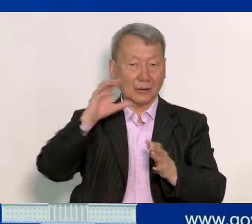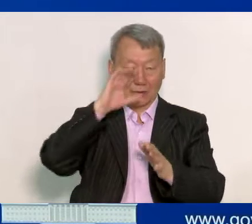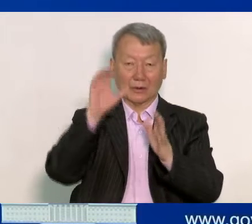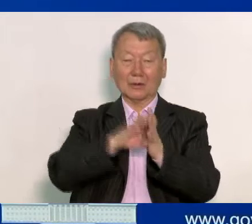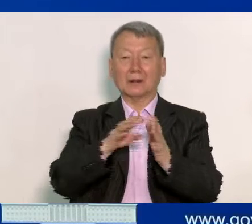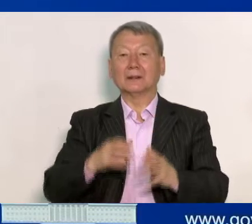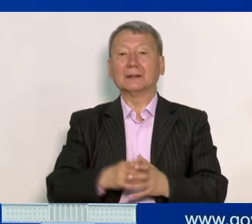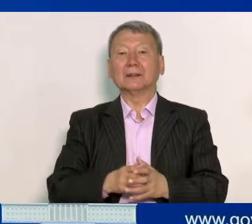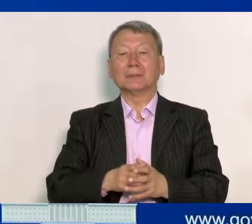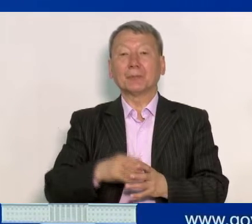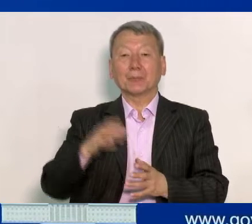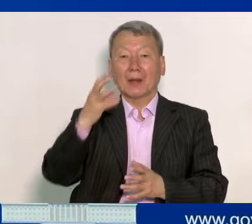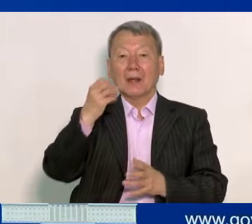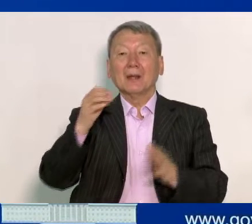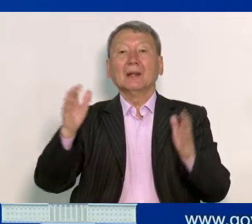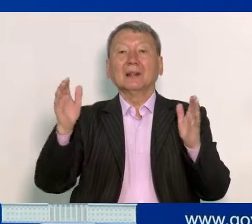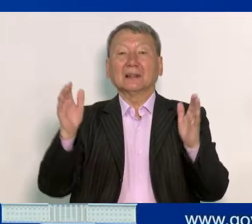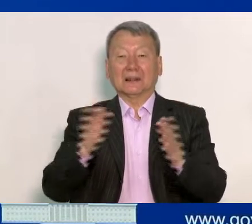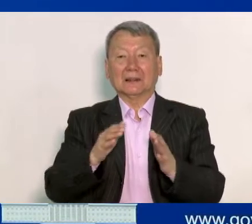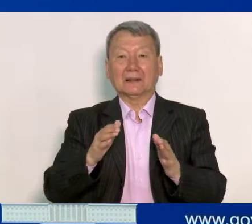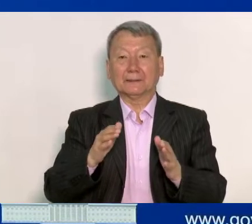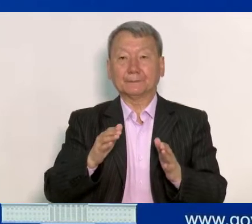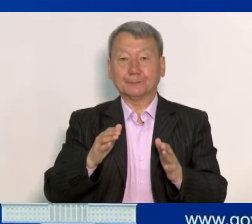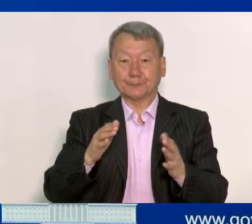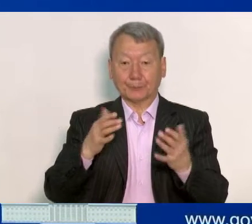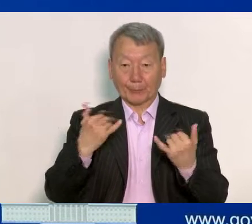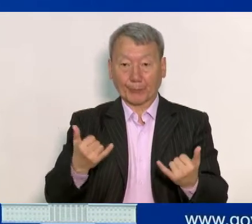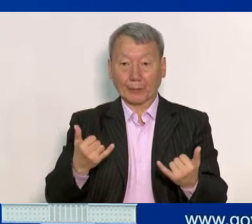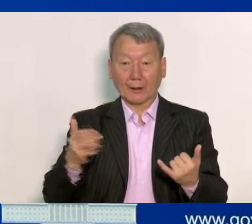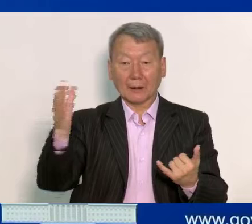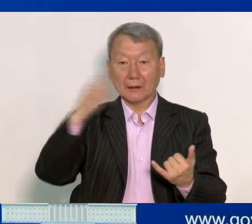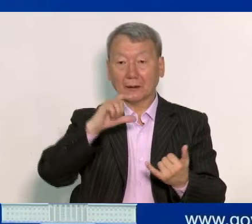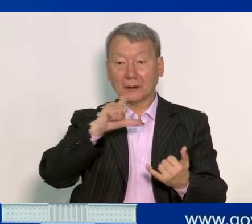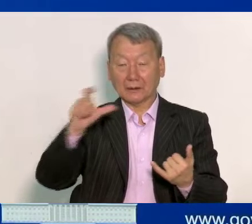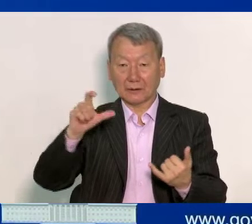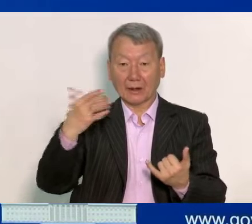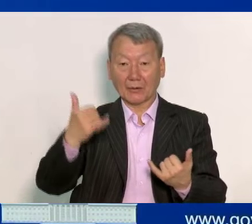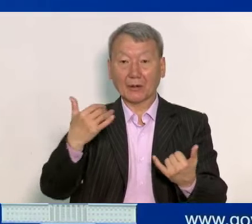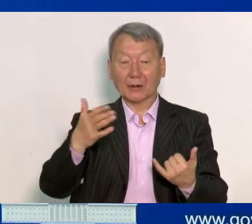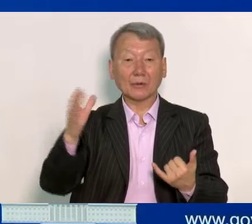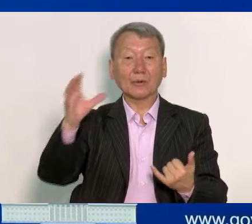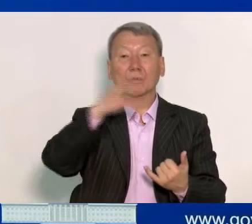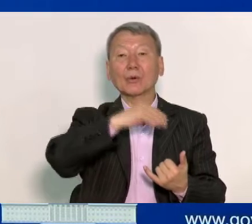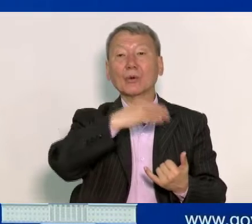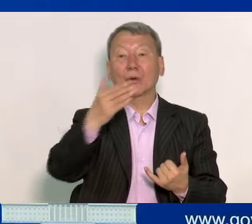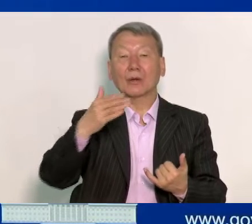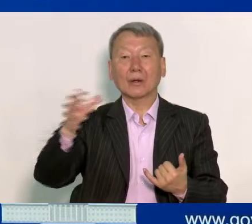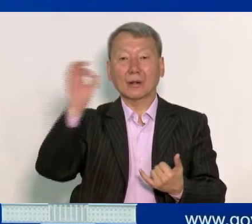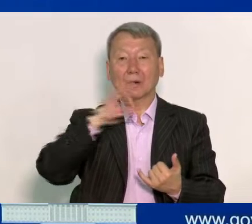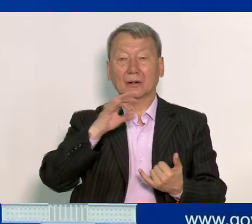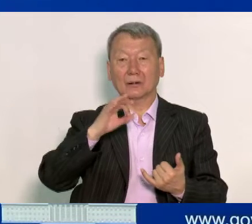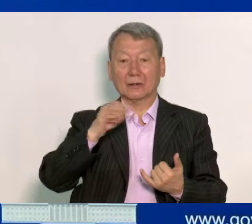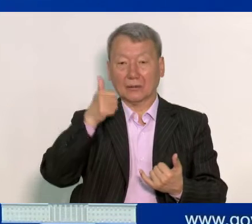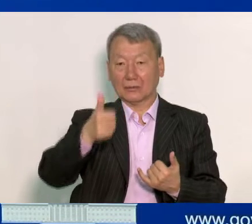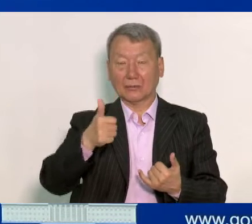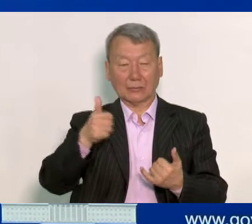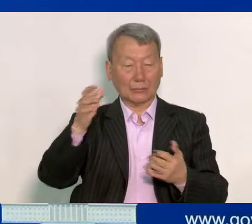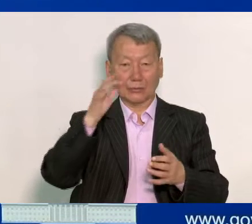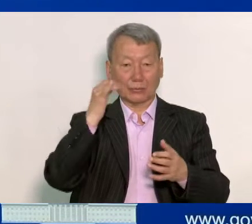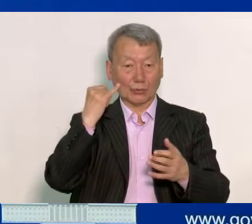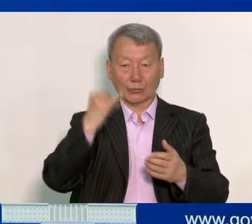Мен мындай кыскача ушул. Эми азыр бизде эпизодиялык абал айтып атпаймын, бизде салыштырмалуу өтө жакшы деп айтсак